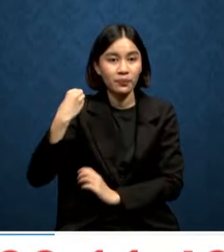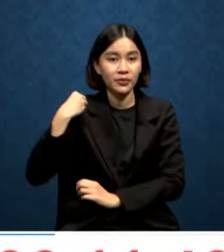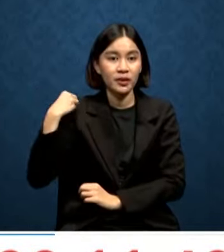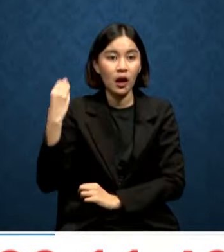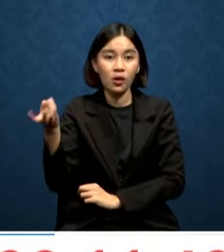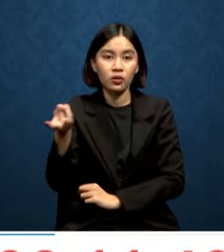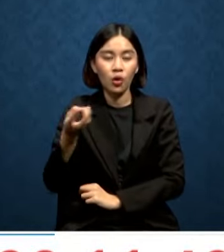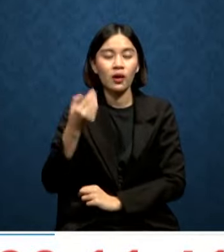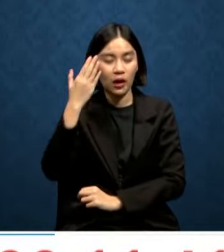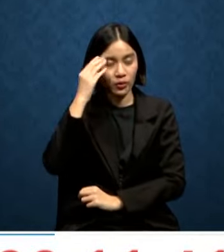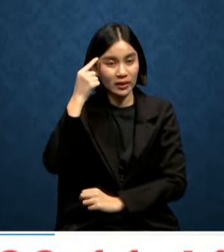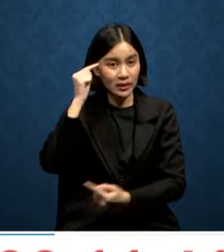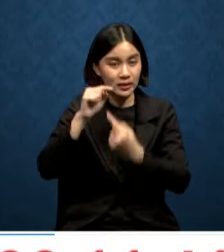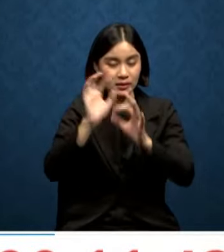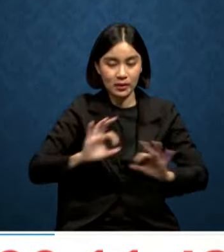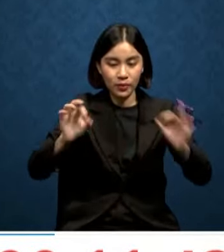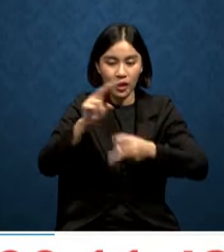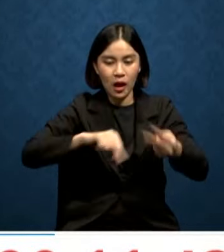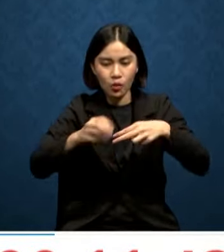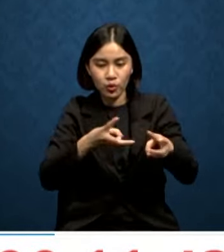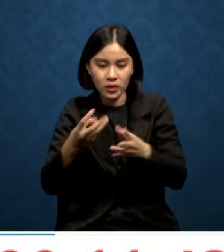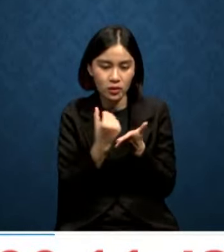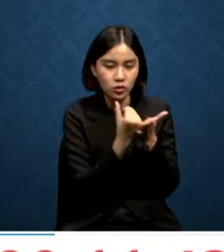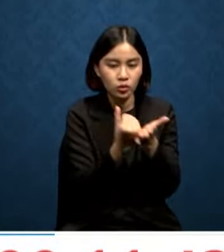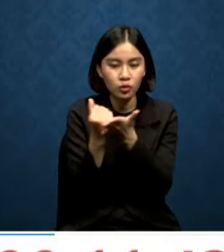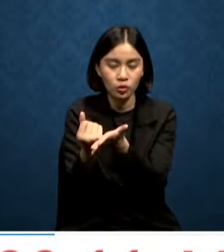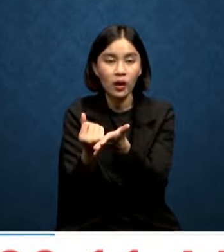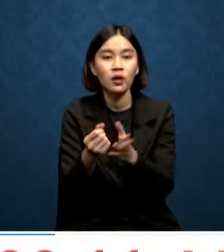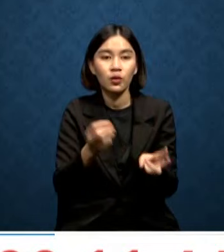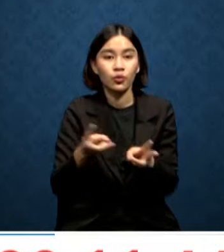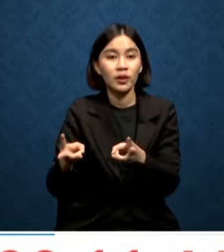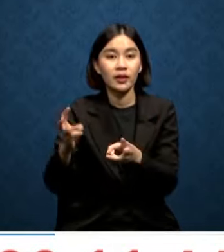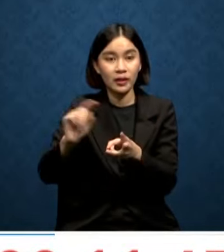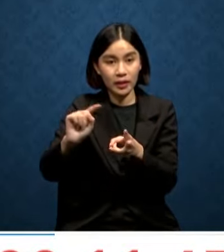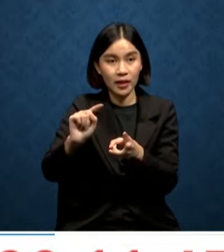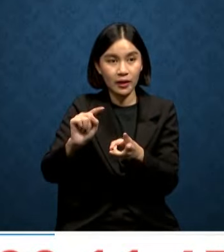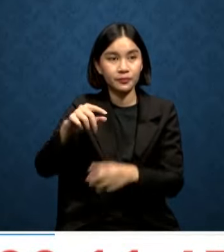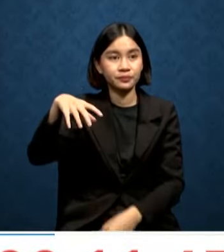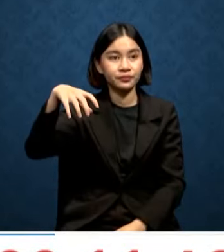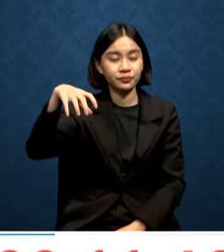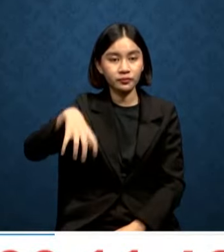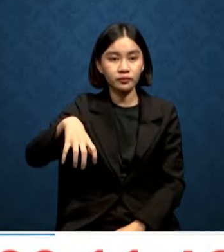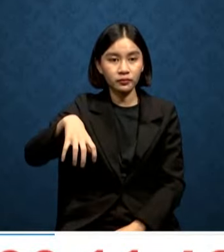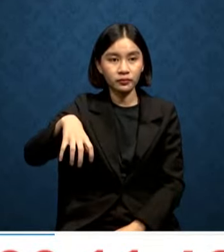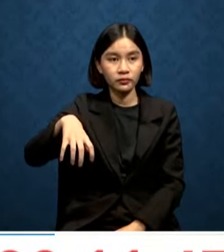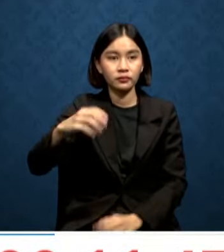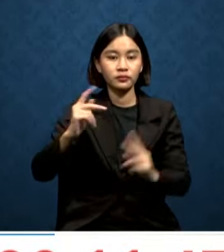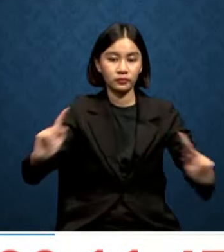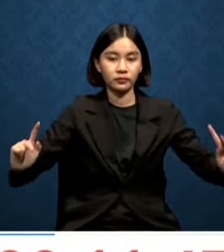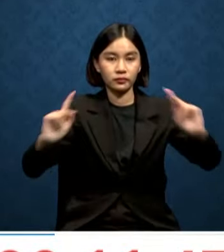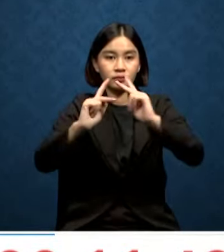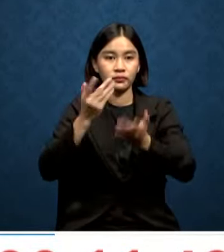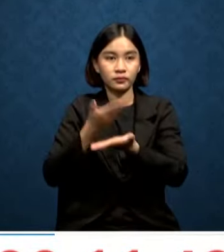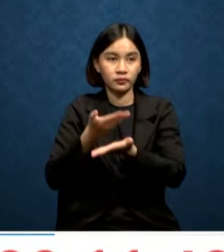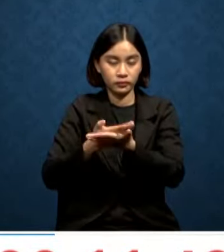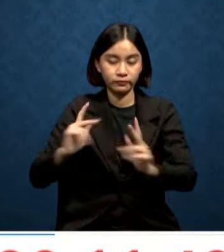งเราก็ให้ความสำคัญและก็หากลไกที่จะเข้ามาช่วยเหลือซึ่งหนึ่งในกลไกก็คือองค์กรของทางกระทรวงการคลังครับคือธน